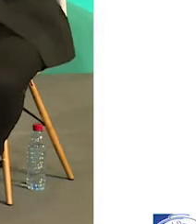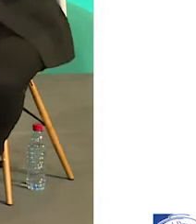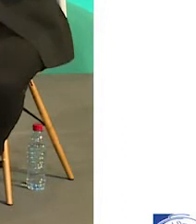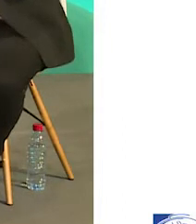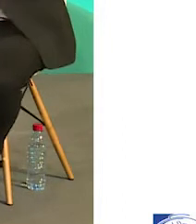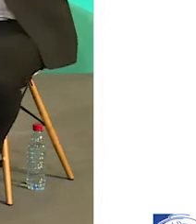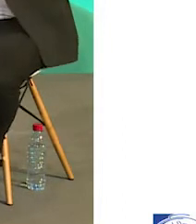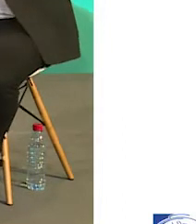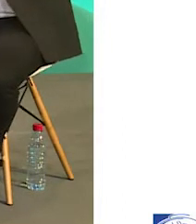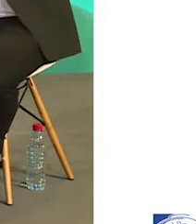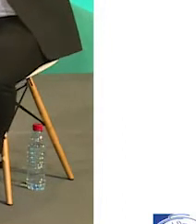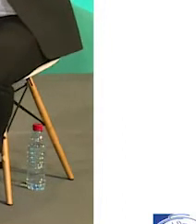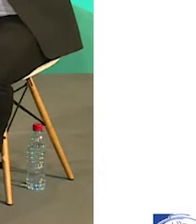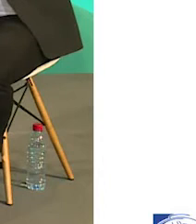Donc...